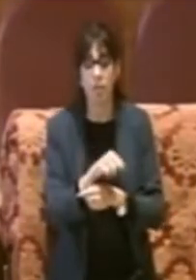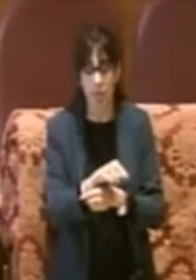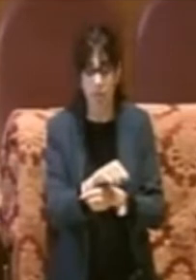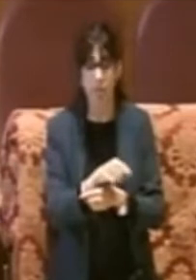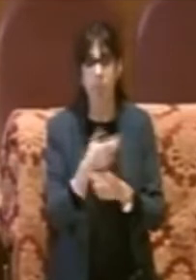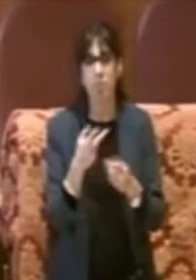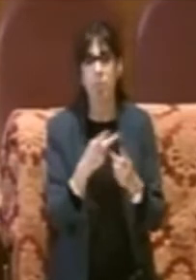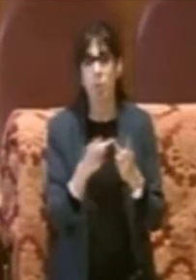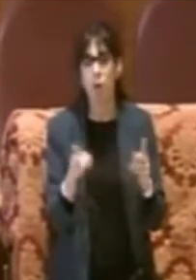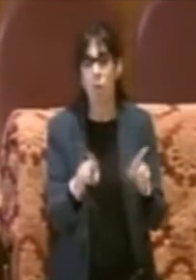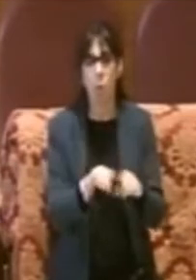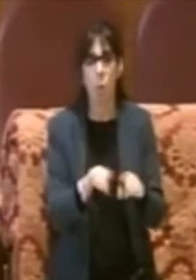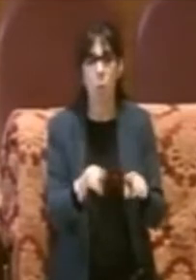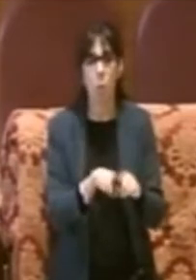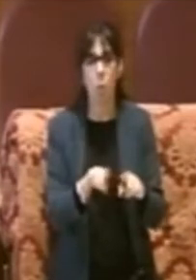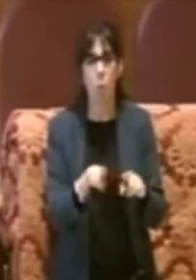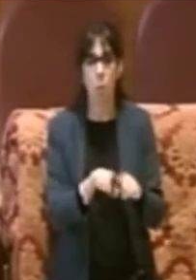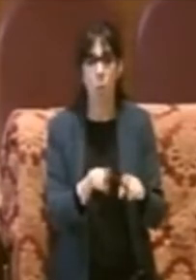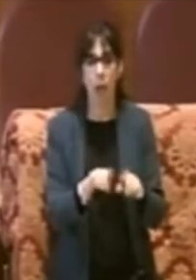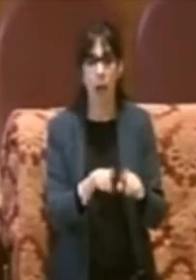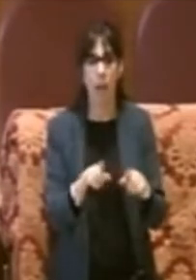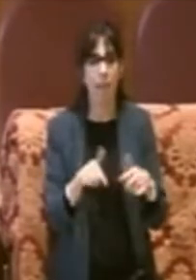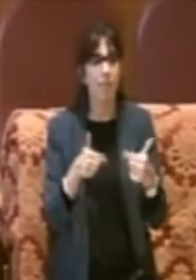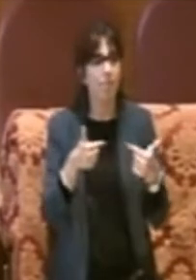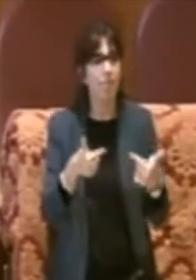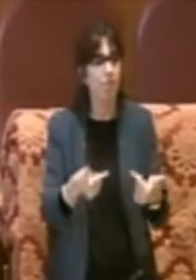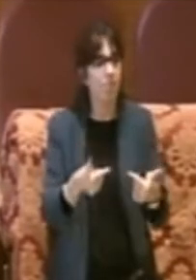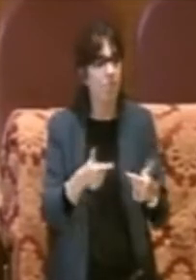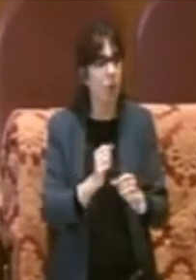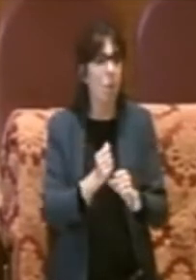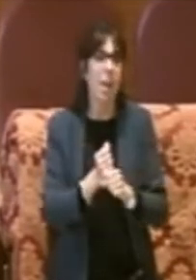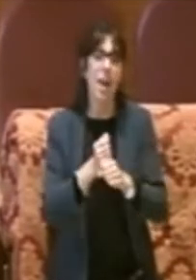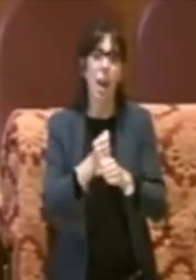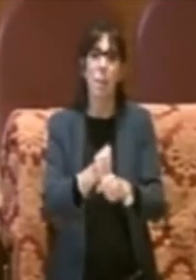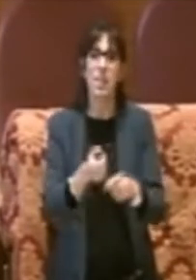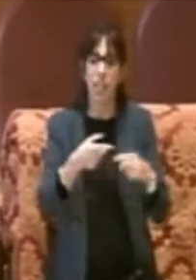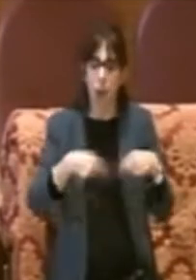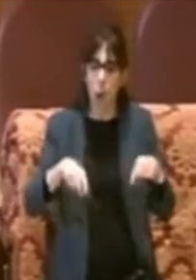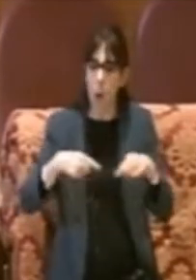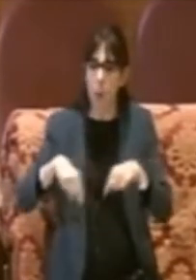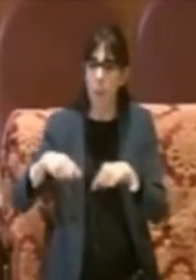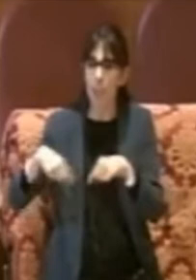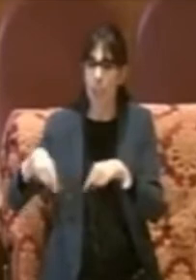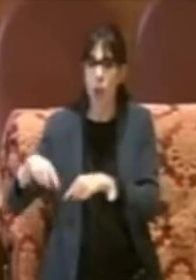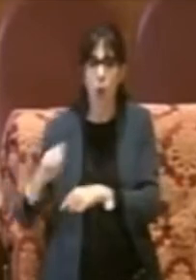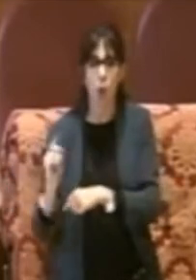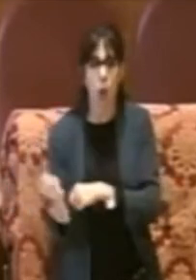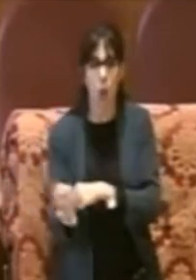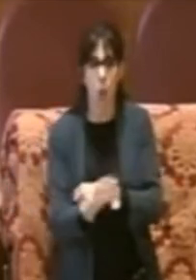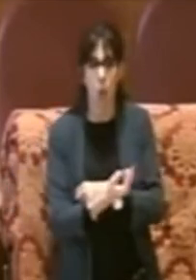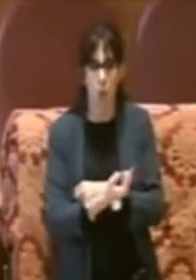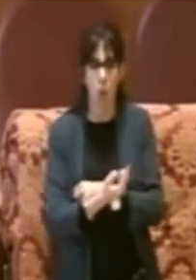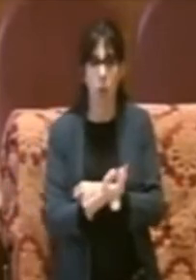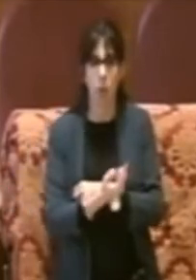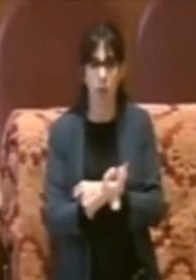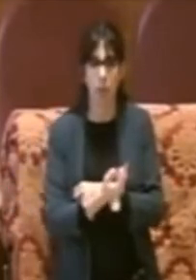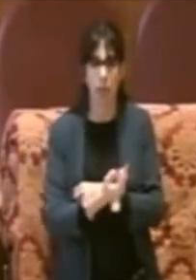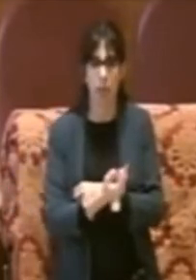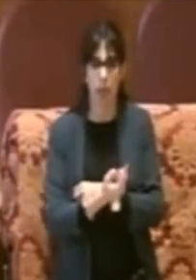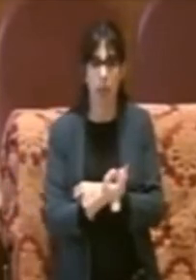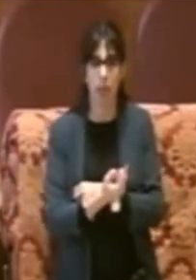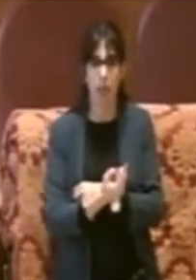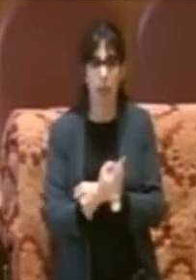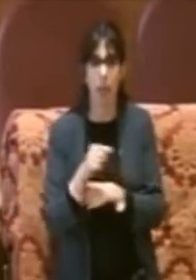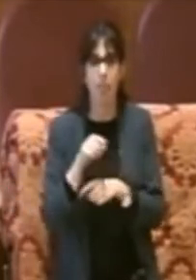di rappresentare in un numero di commissioni il più ampio possibile quello che il bilancio